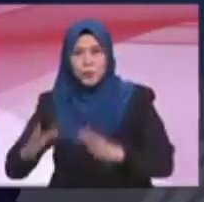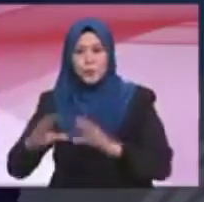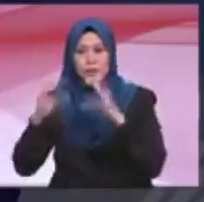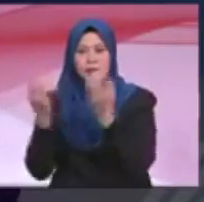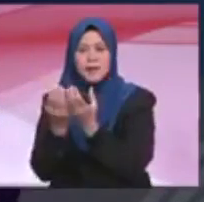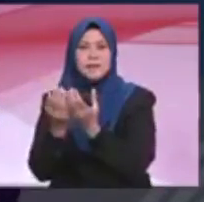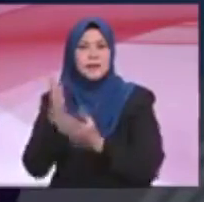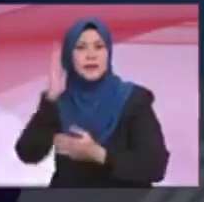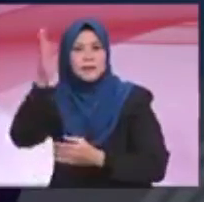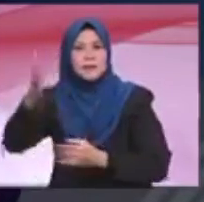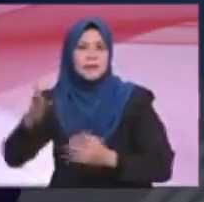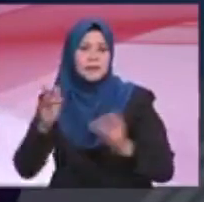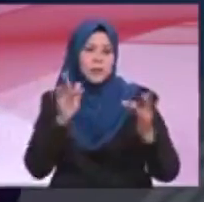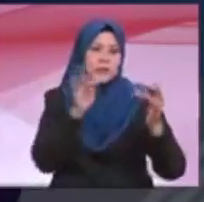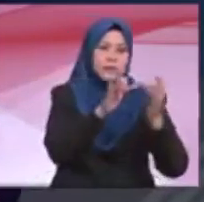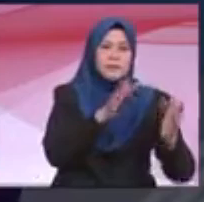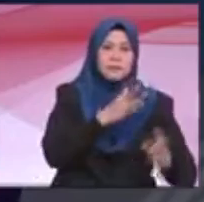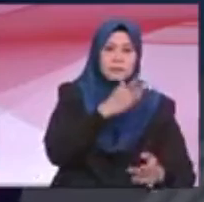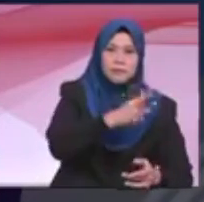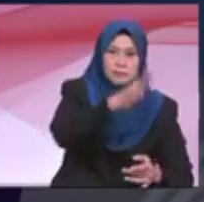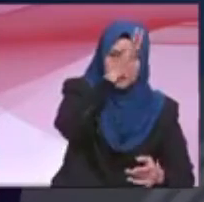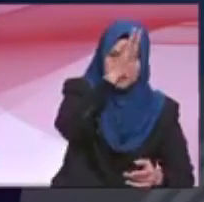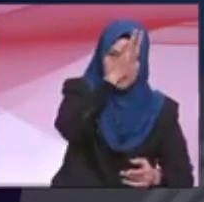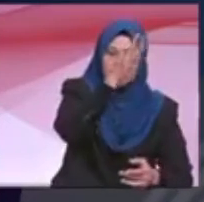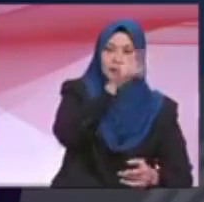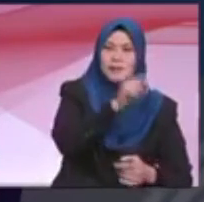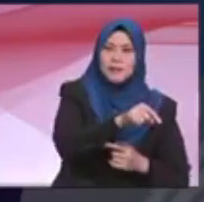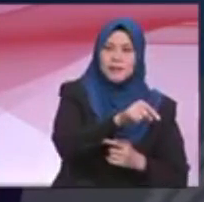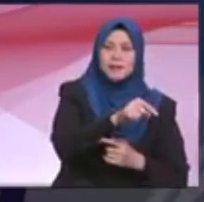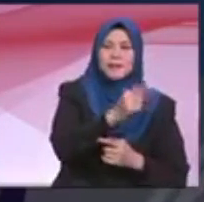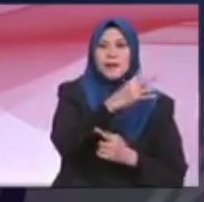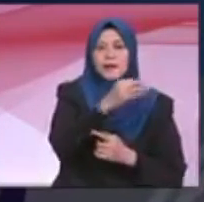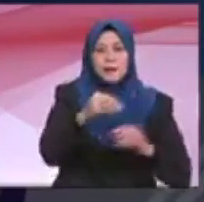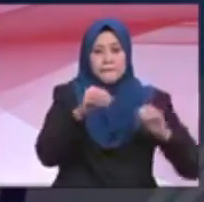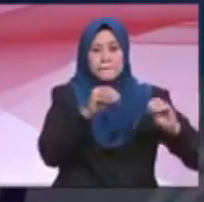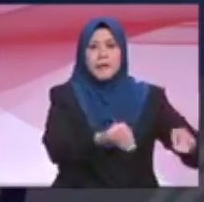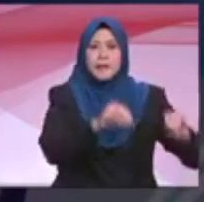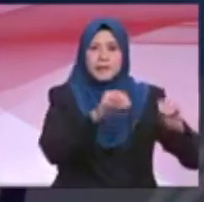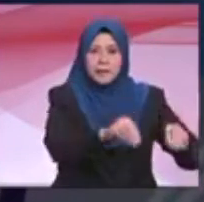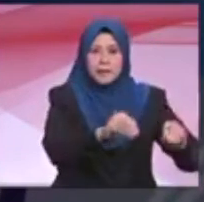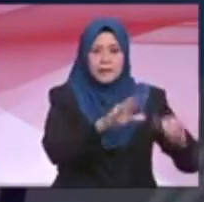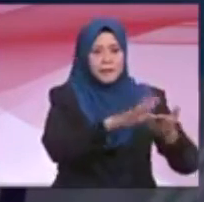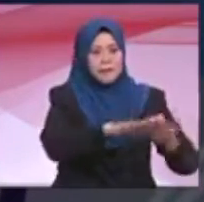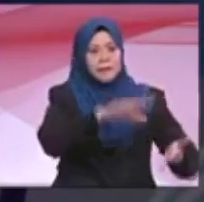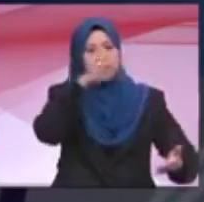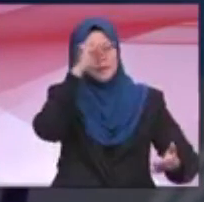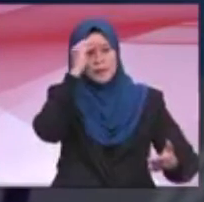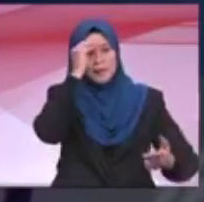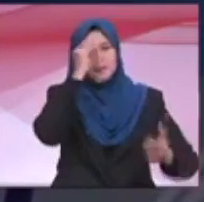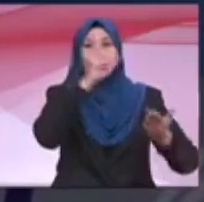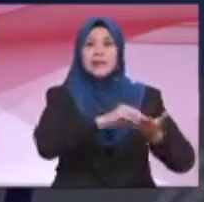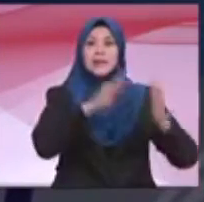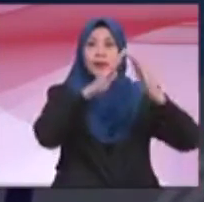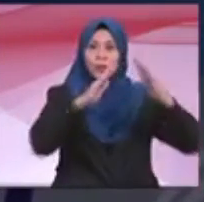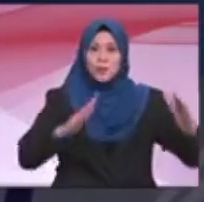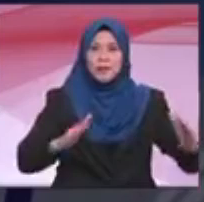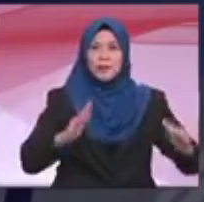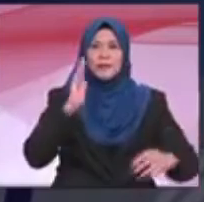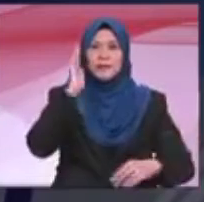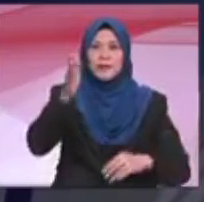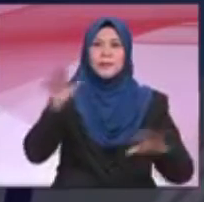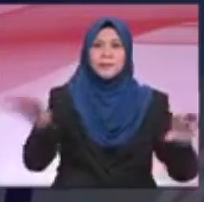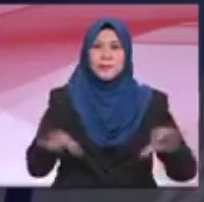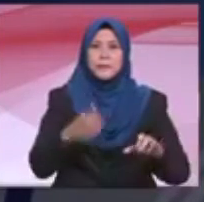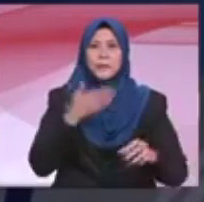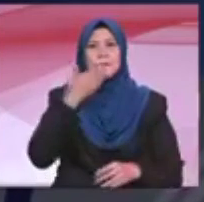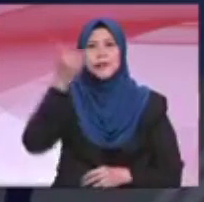akan berhubung dengan ibu bapa demi memastikan pengajaran dan pembelajaran secara di rumah ini dapat dilaksanakan